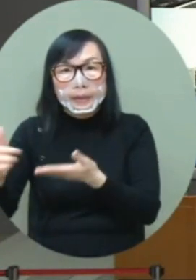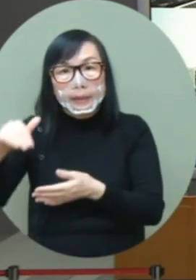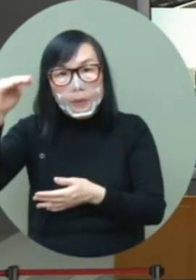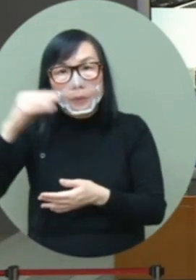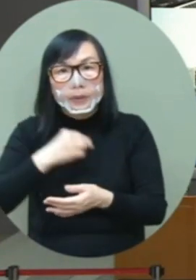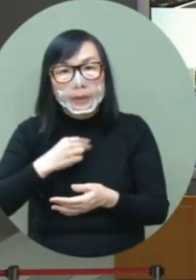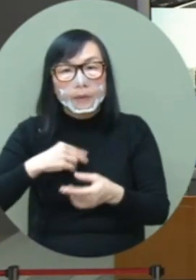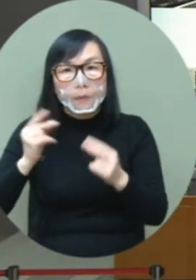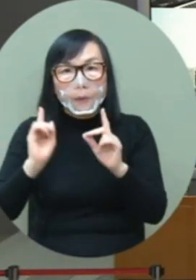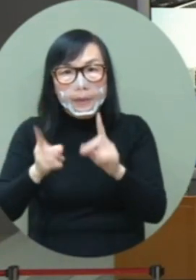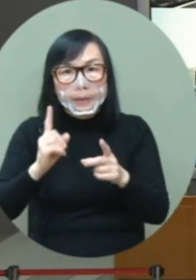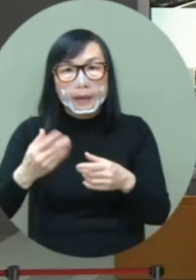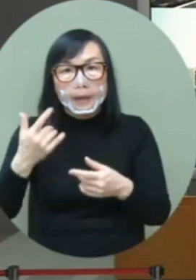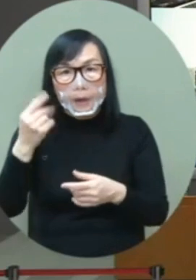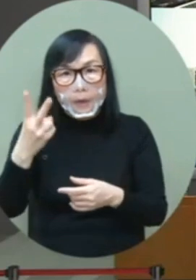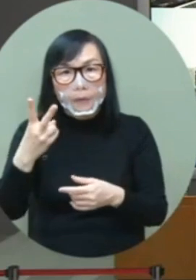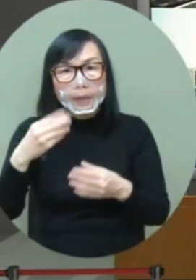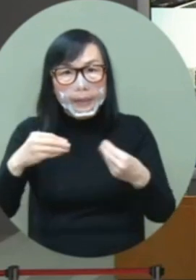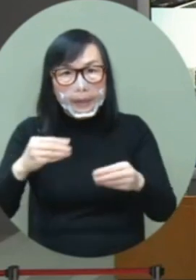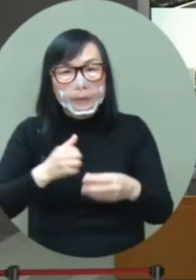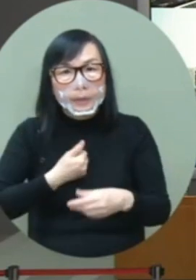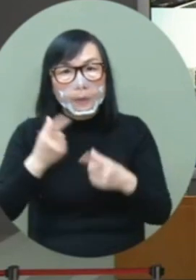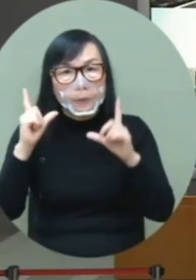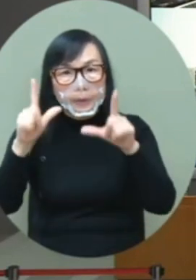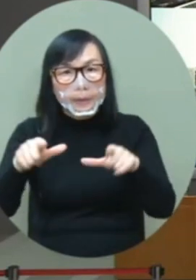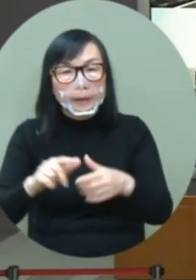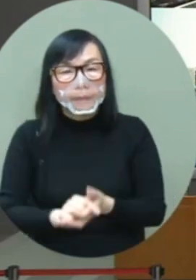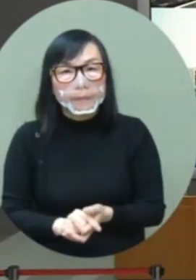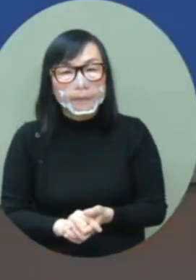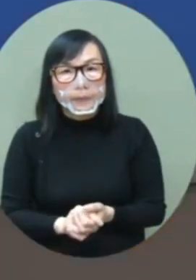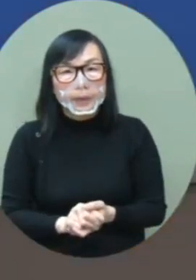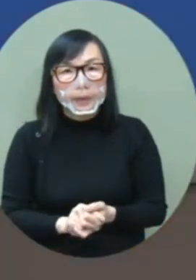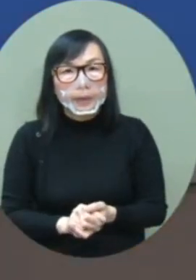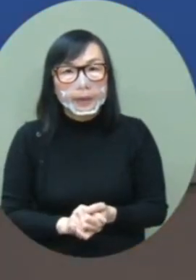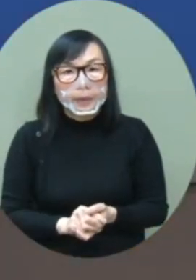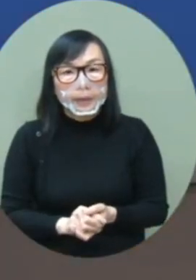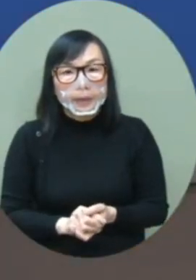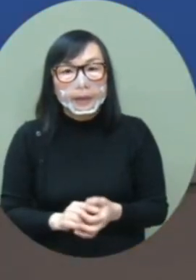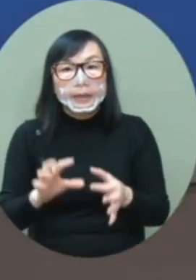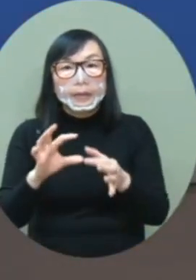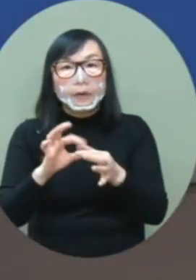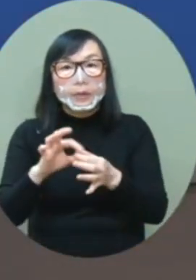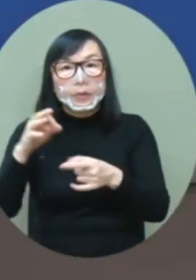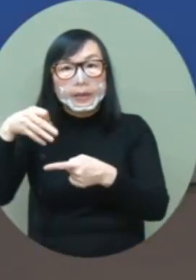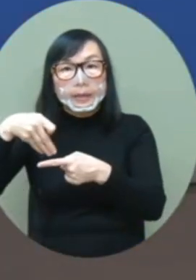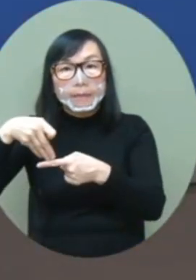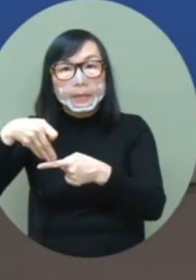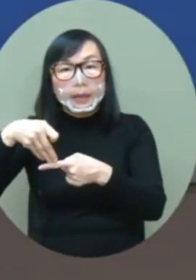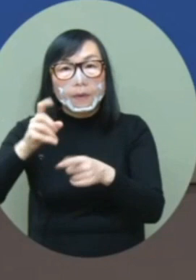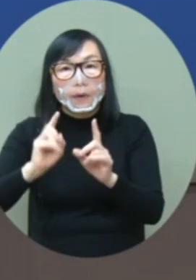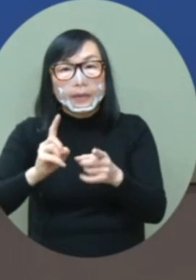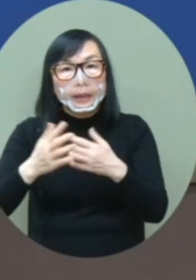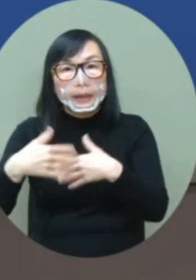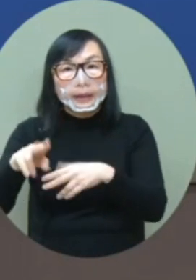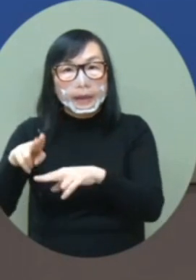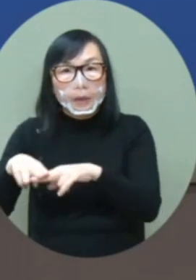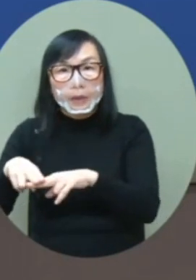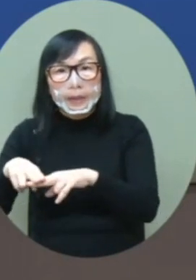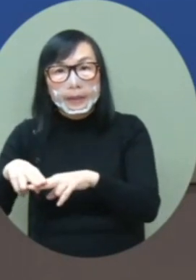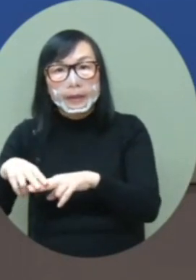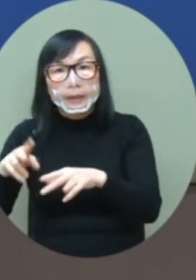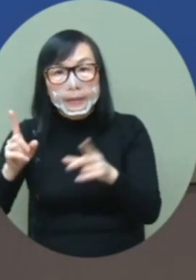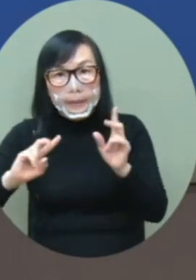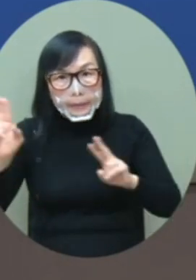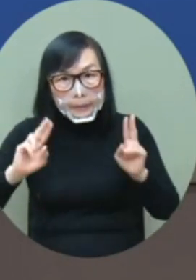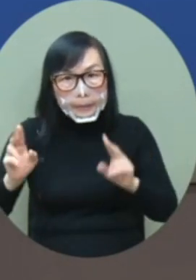位教授是回答。就關於深圳或者其他內地城市，